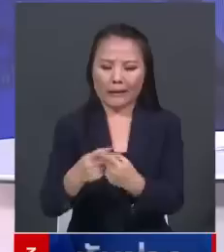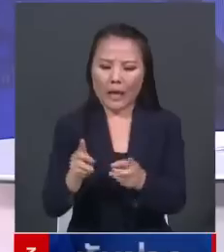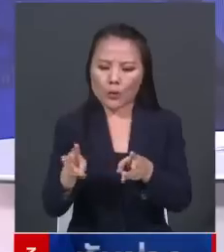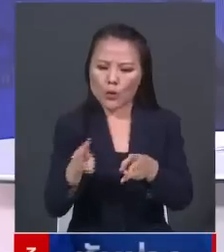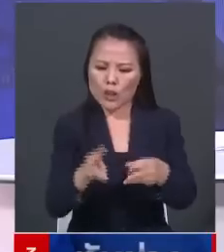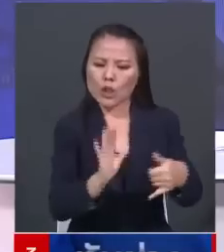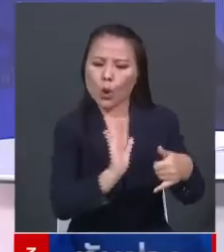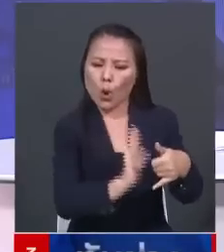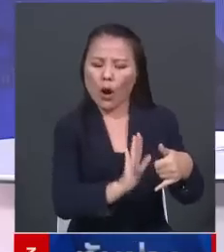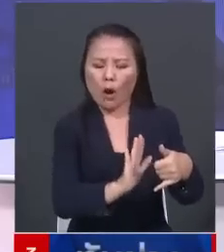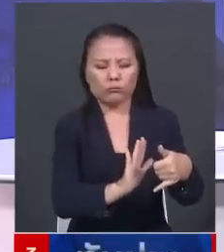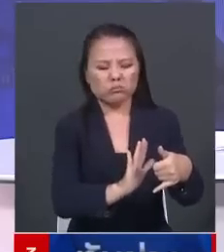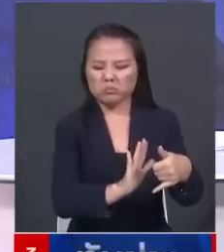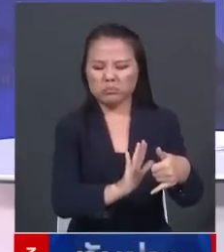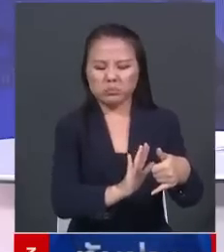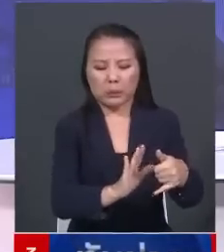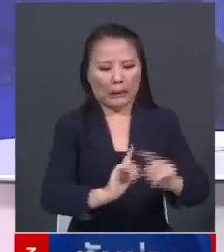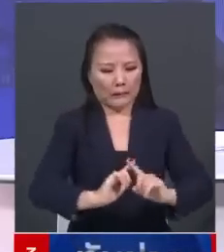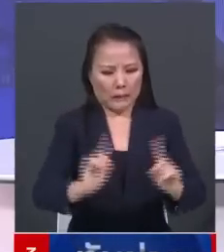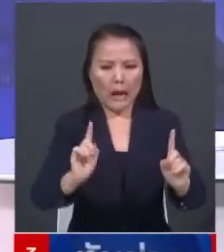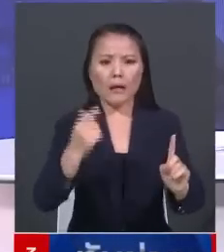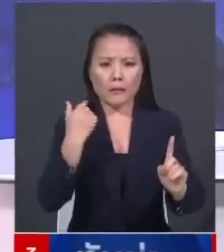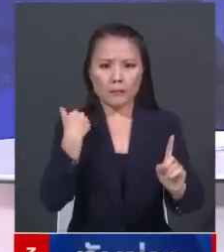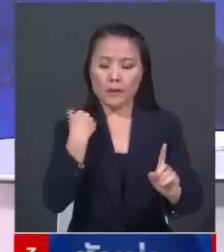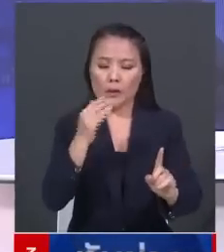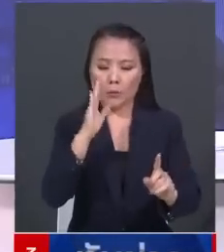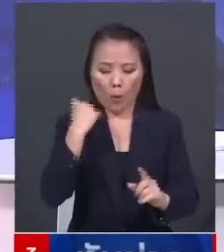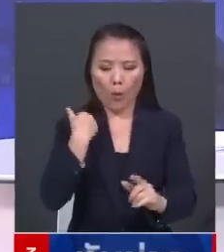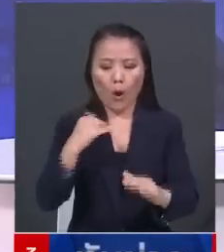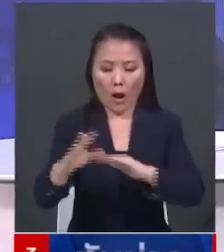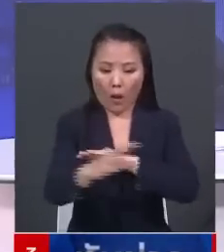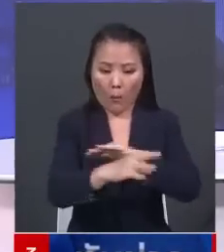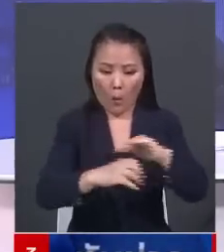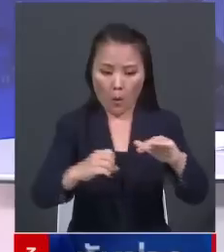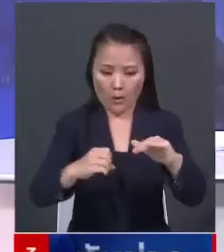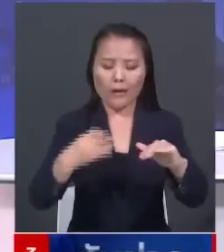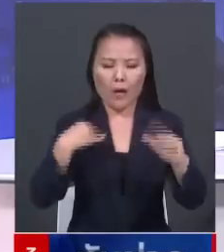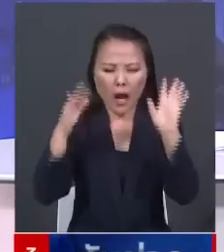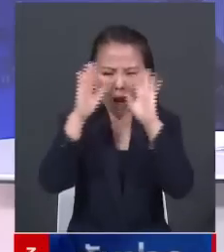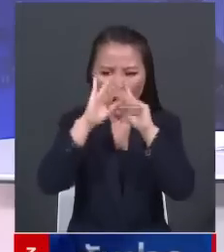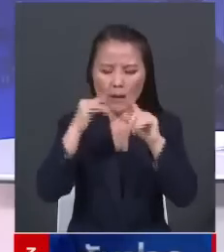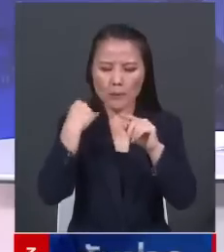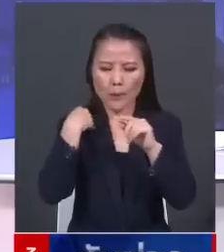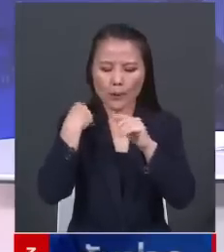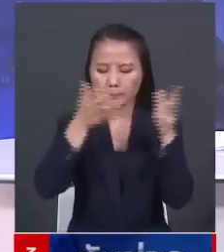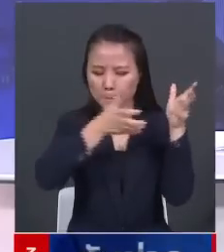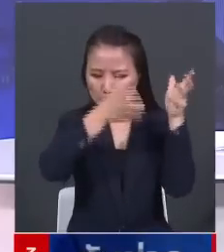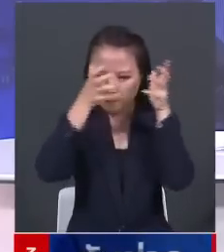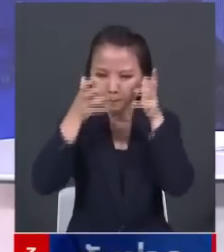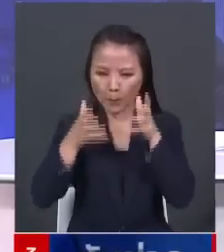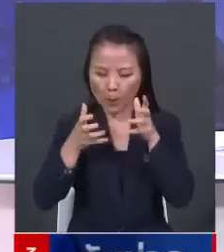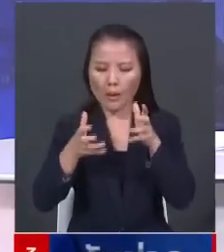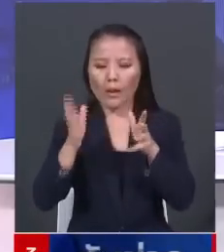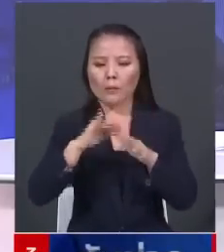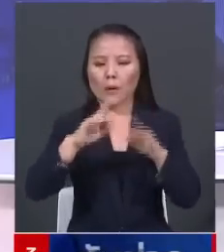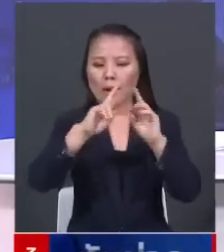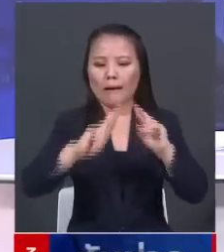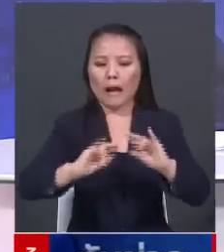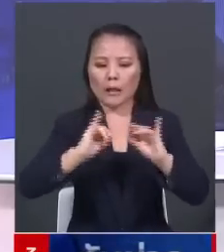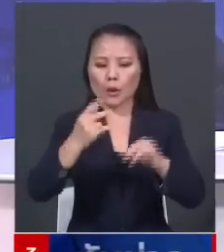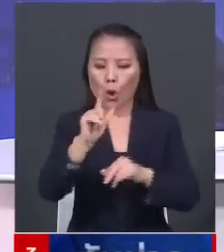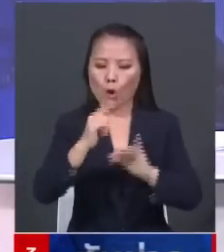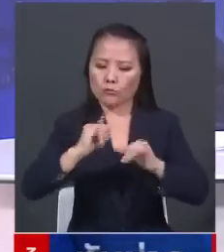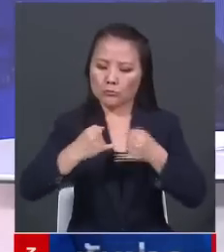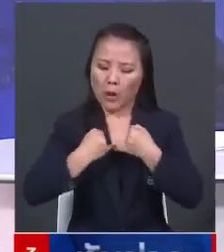จรคนนี้เนี่ยคุณผู้ชมต้องบอกว่าไม่ธรรมดาหลังจากก่อเหตุเสร็จมีการสับขาหลอกเจ้าของร้านทองที่พยายามวิ่งตามไปอะค่ะ